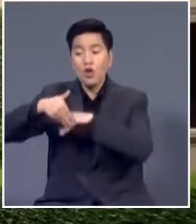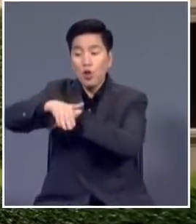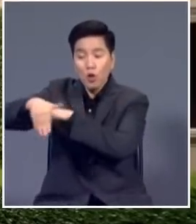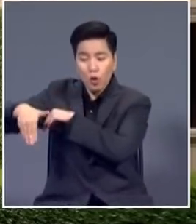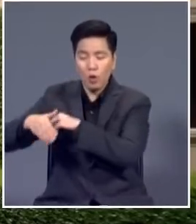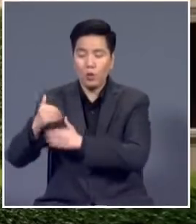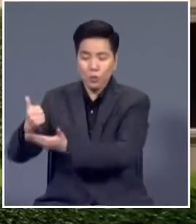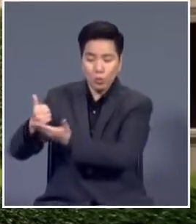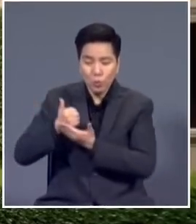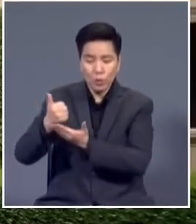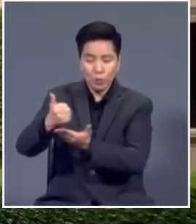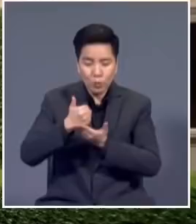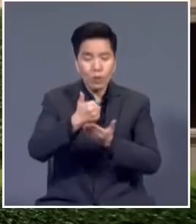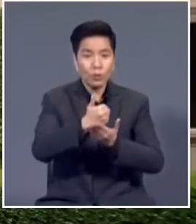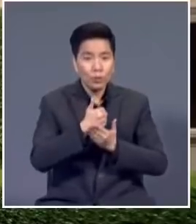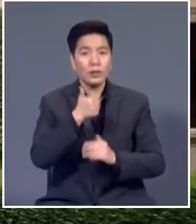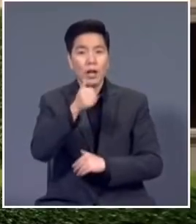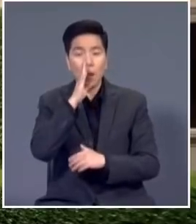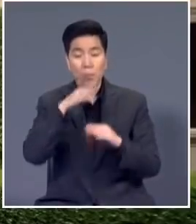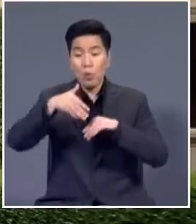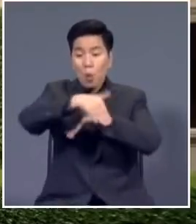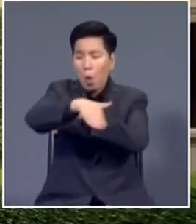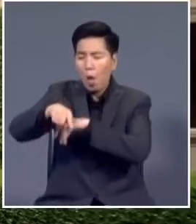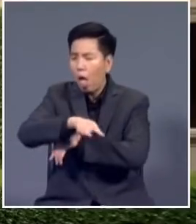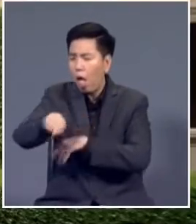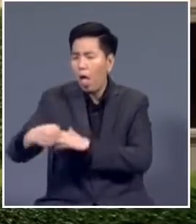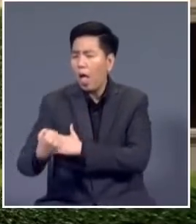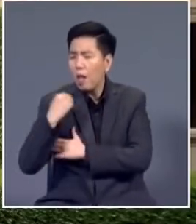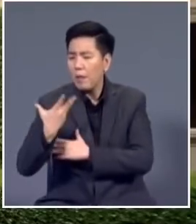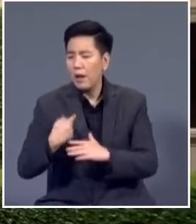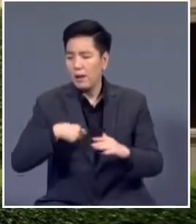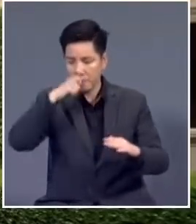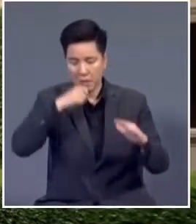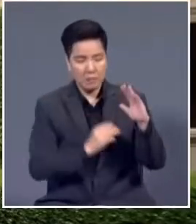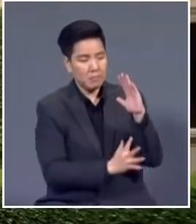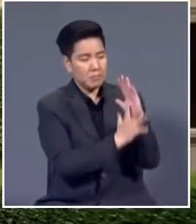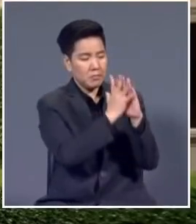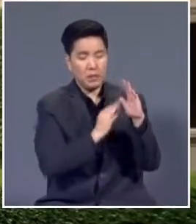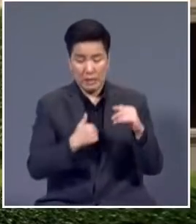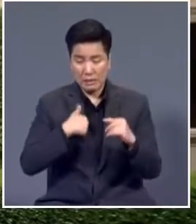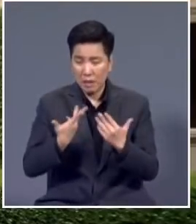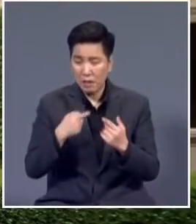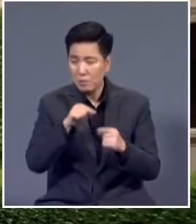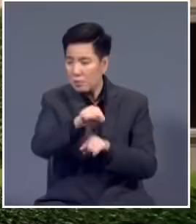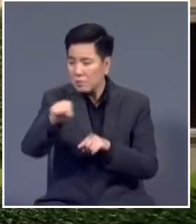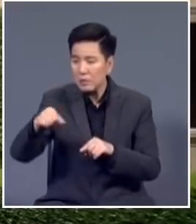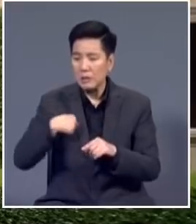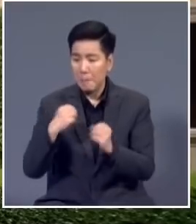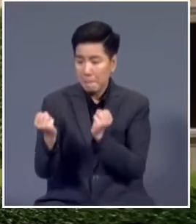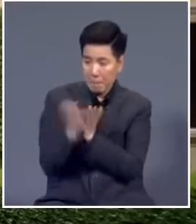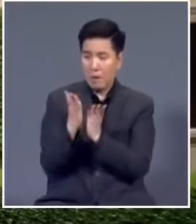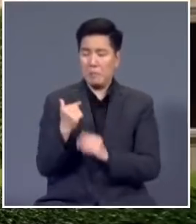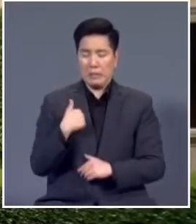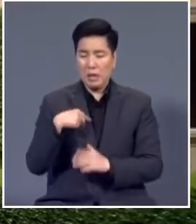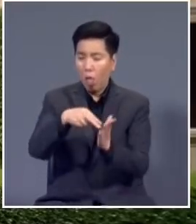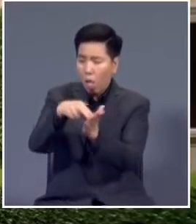พยุงช่วยไว้นะครับหากวันใดภายนอกไม่แข็งแรงไม่แข็งแกร่งแม้เราอาจจะได้รับผลกระทบไปด้ว